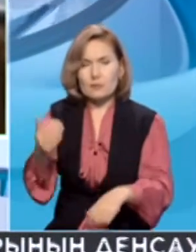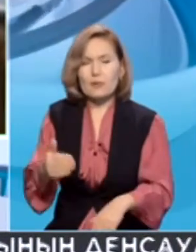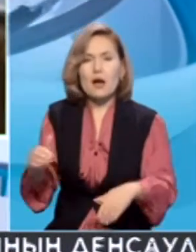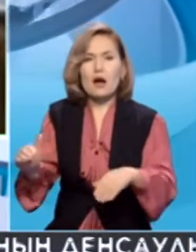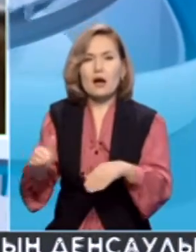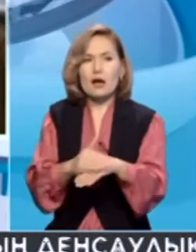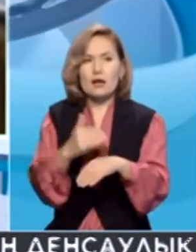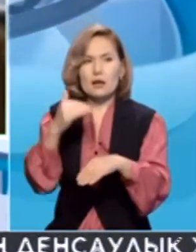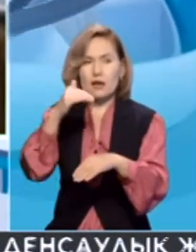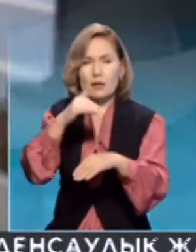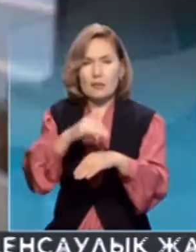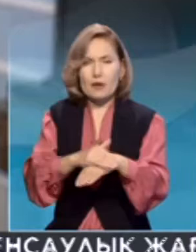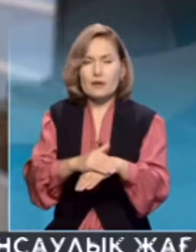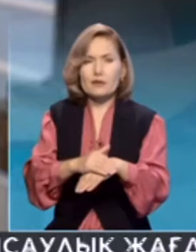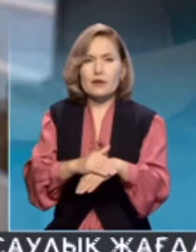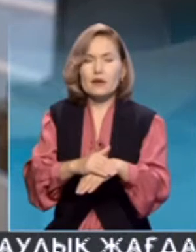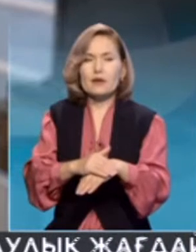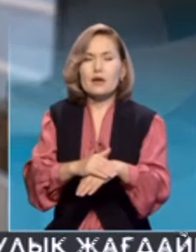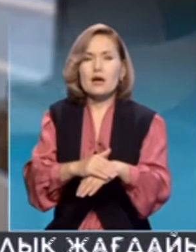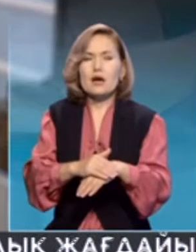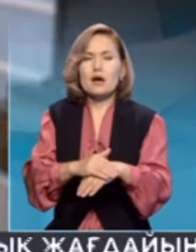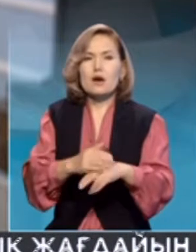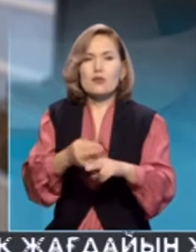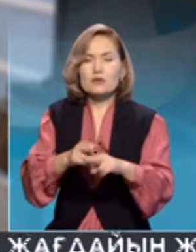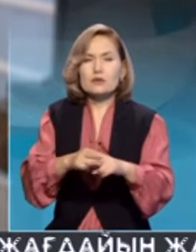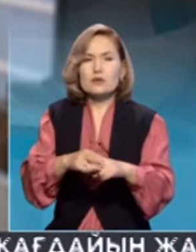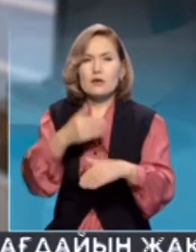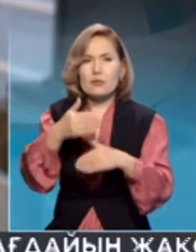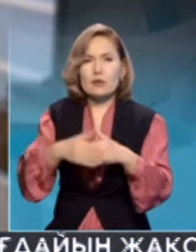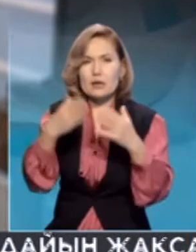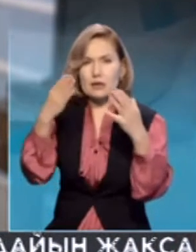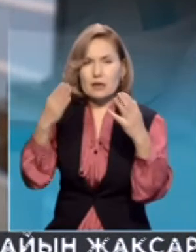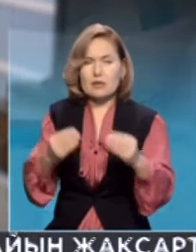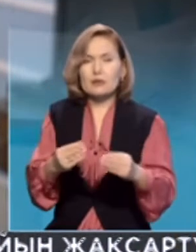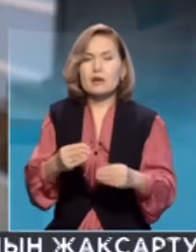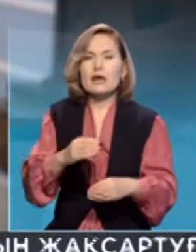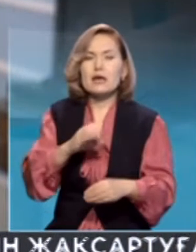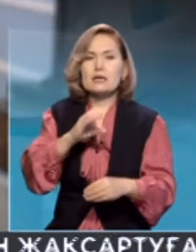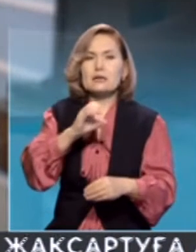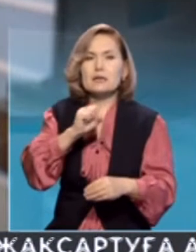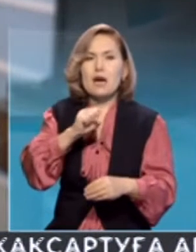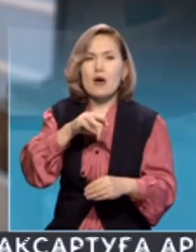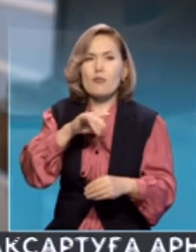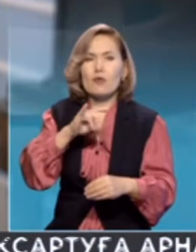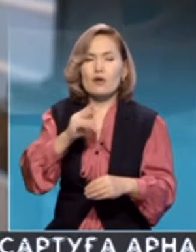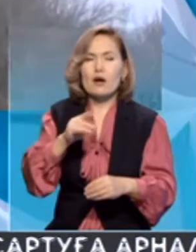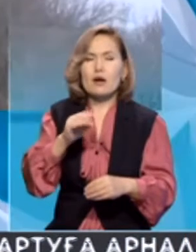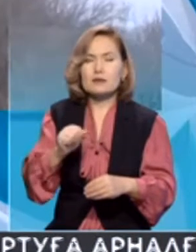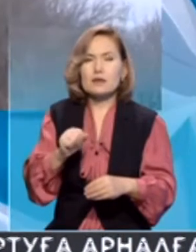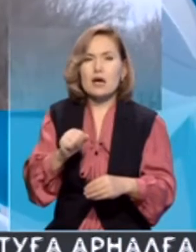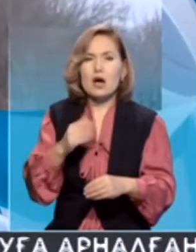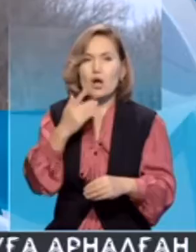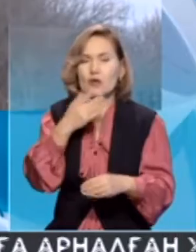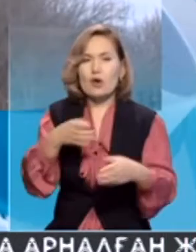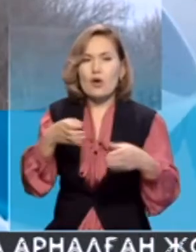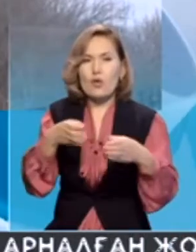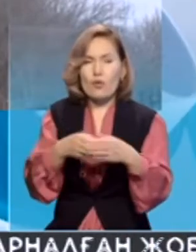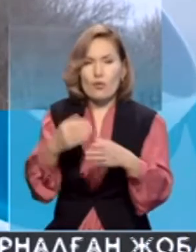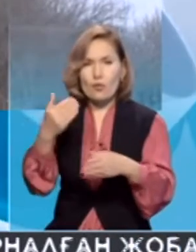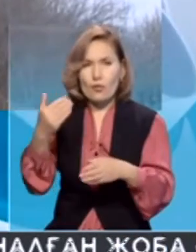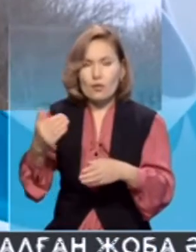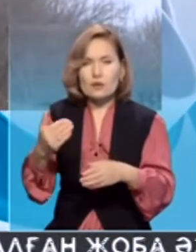Қайырлы кеш. Жақында бізге Самұрық энерго акционерлік қоғамынан жұмыс тобы келіп, Абай облысы